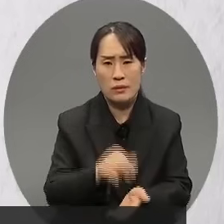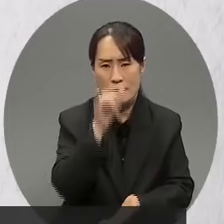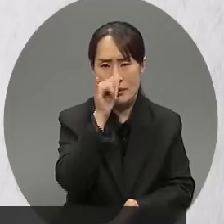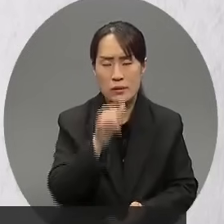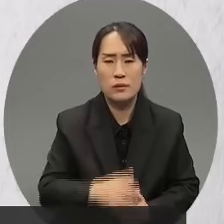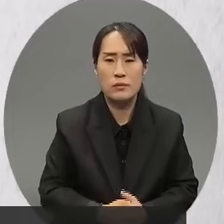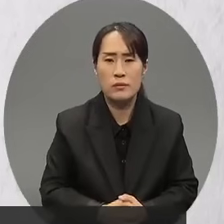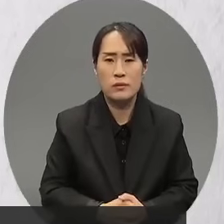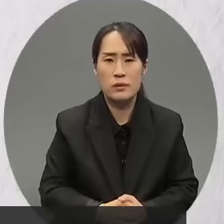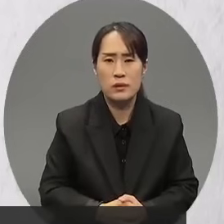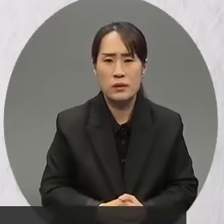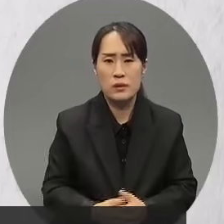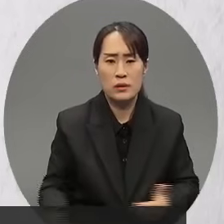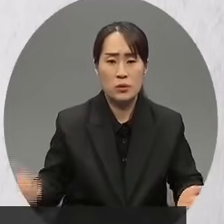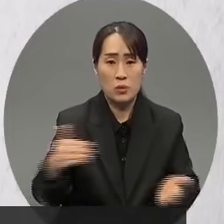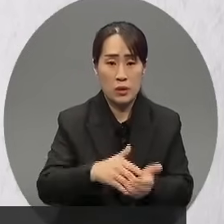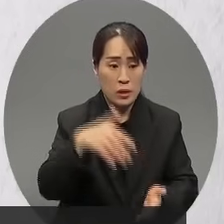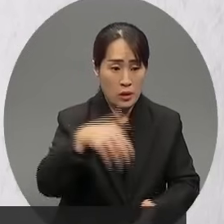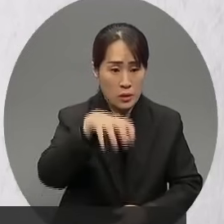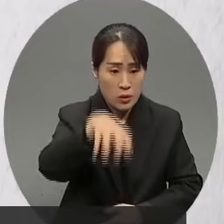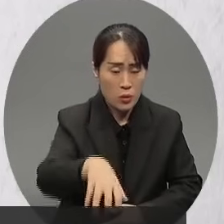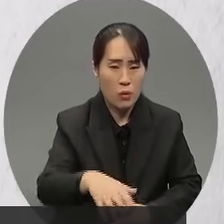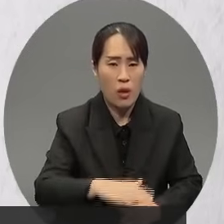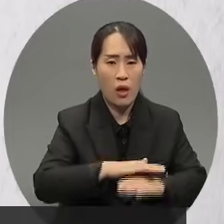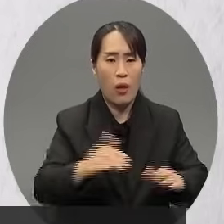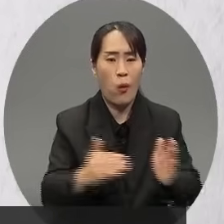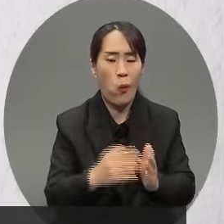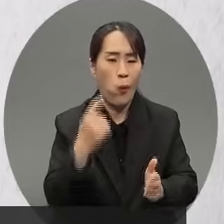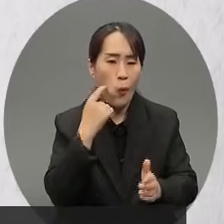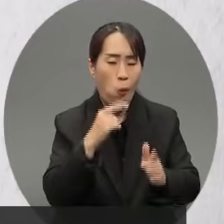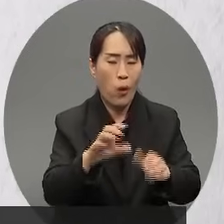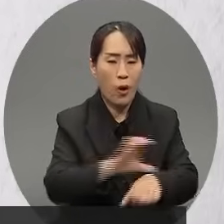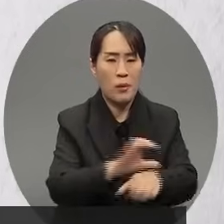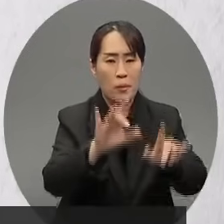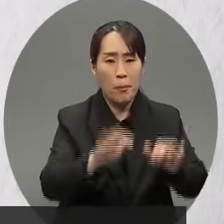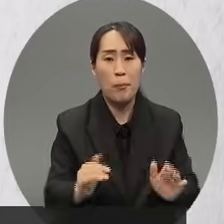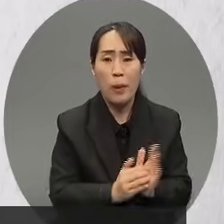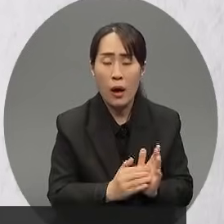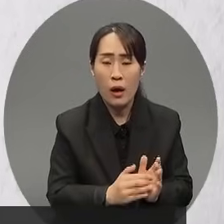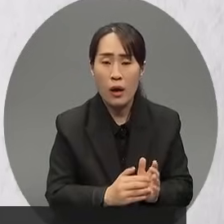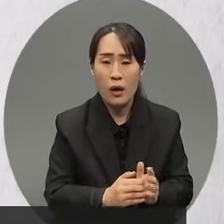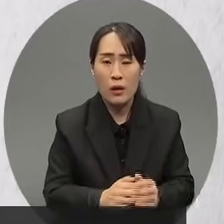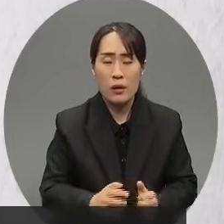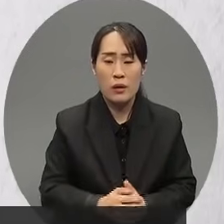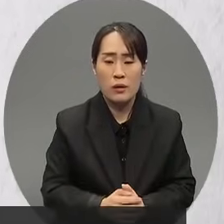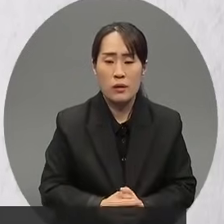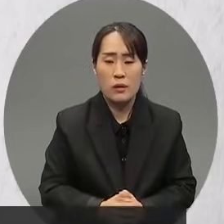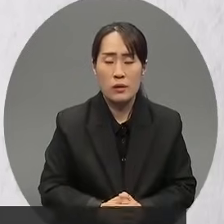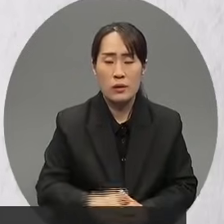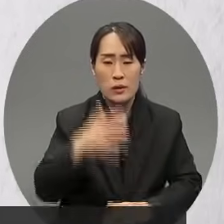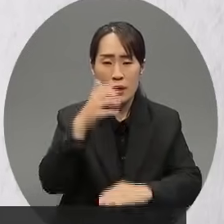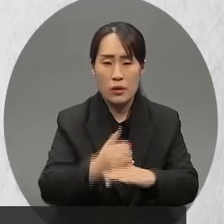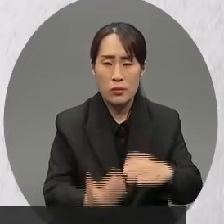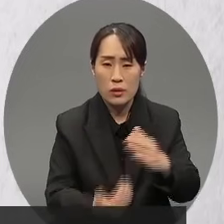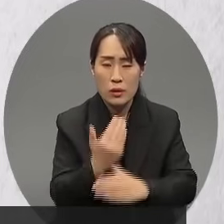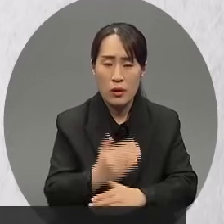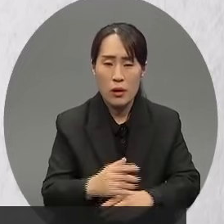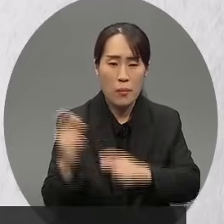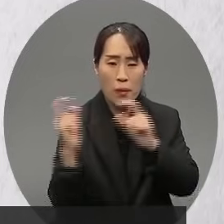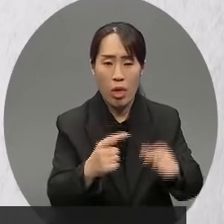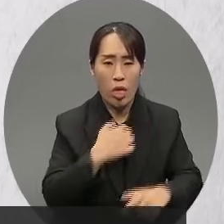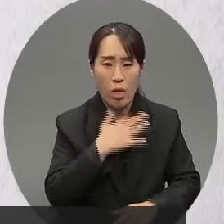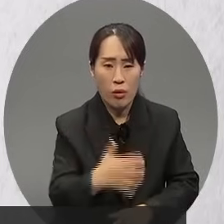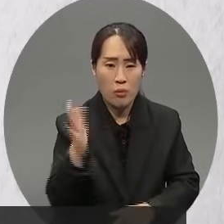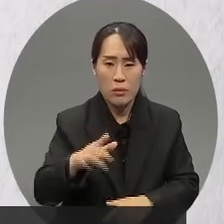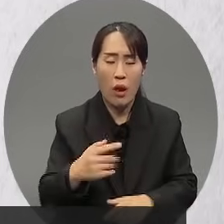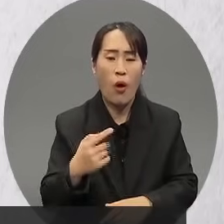봤습니다 도착도 안한 현장에서 조치를 취했다며 전산에 기록했고 참사 뒤 작성한 보고서에는 발령하지 않은 경보를